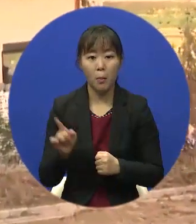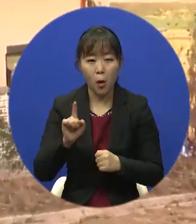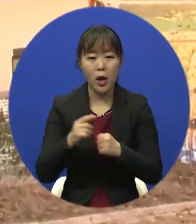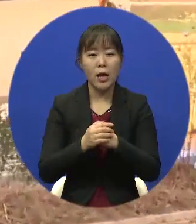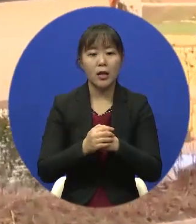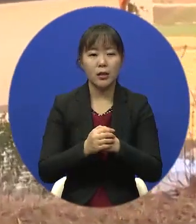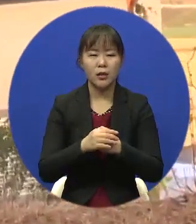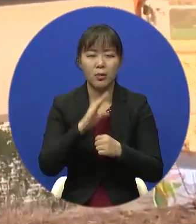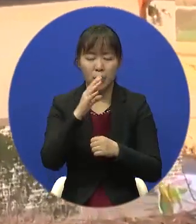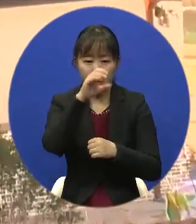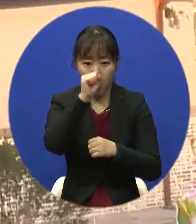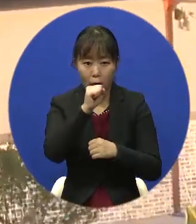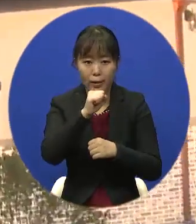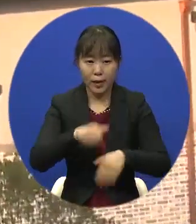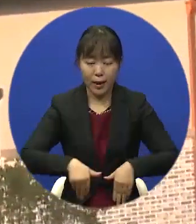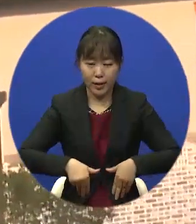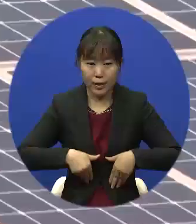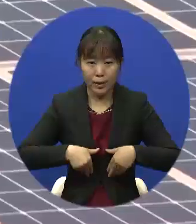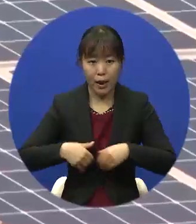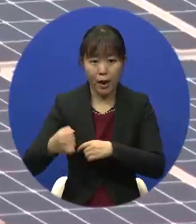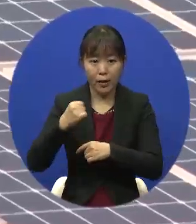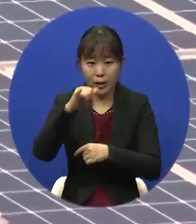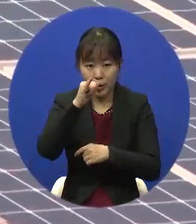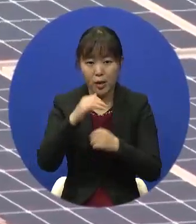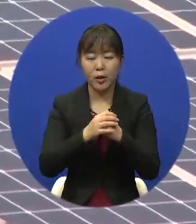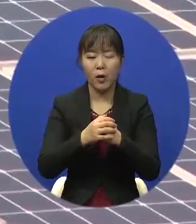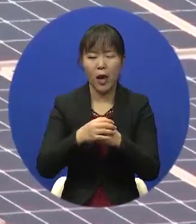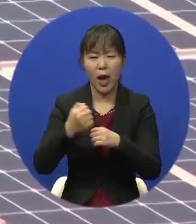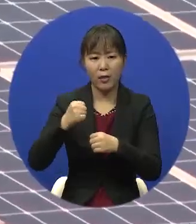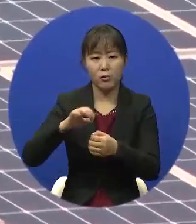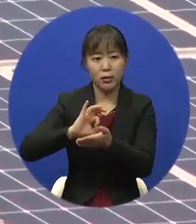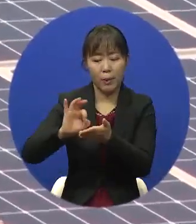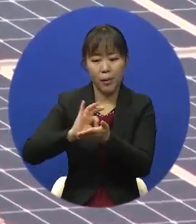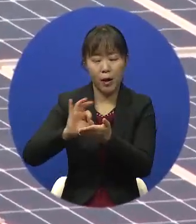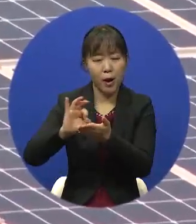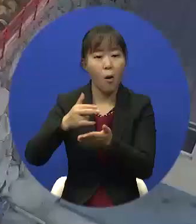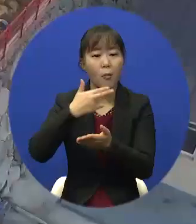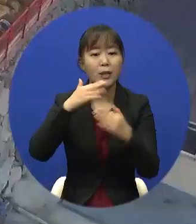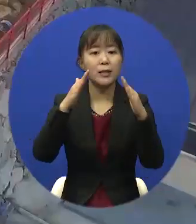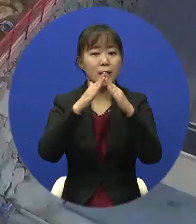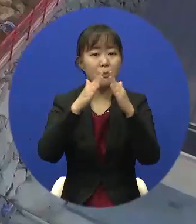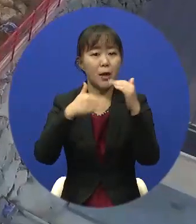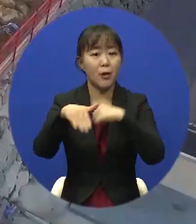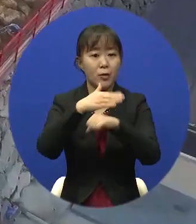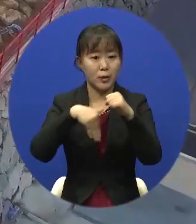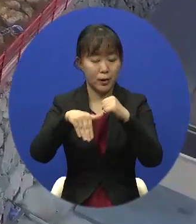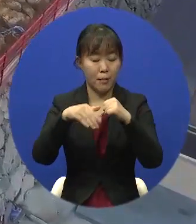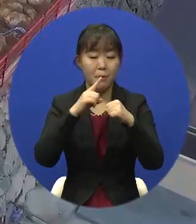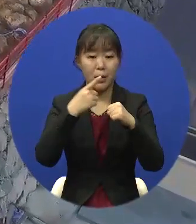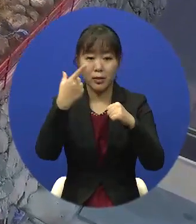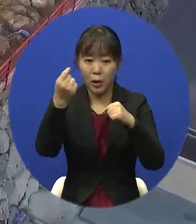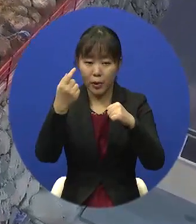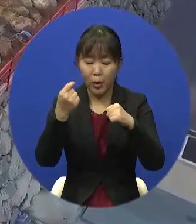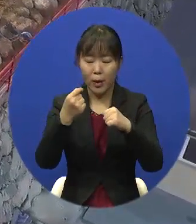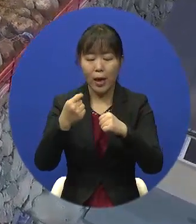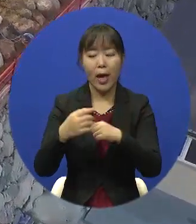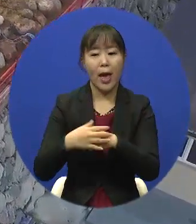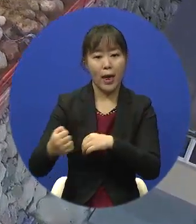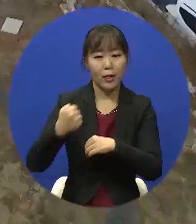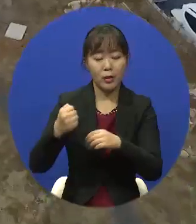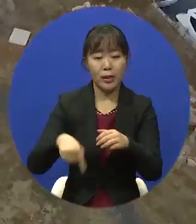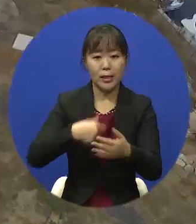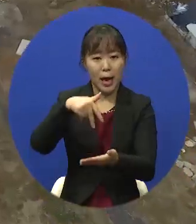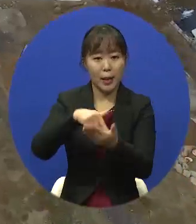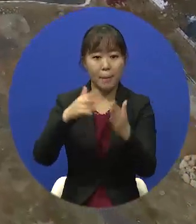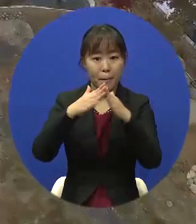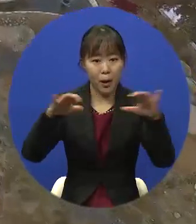패시브하우스는 첨단 단열 기술을 사용하여 에너지 낭비가 거의 없는 주거 형태를 말하며 이번 에너지 자립마을은